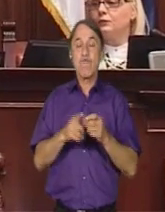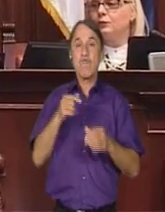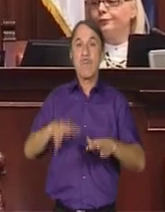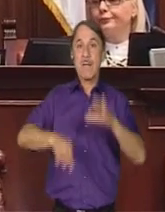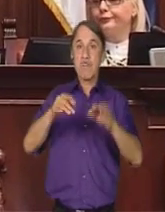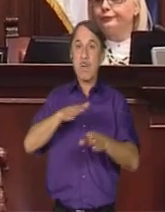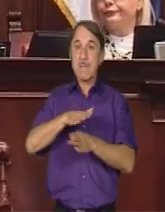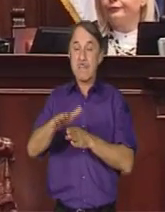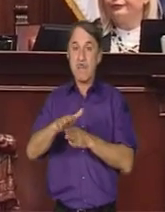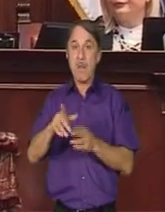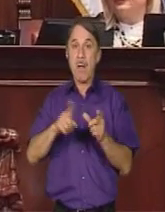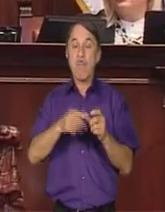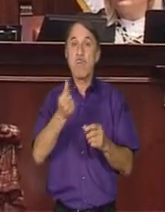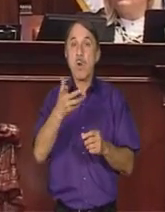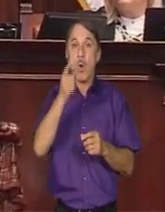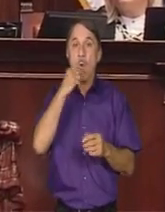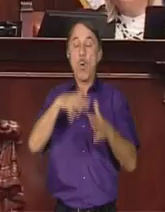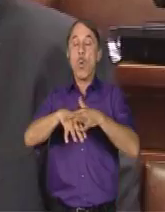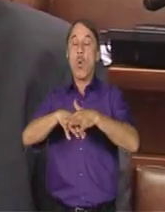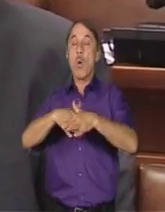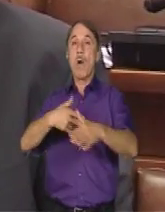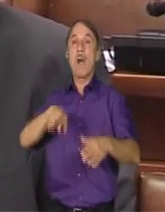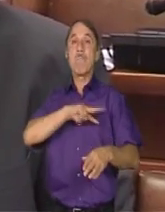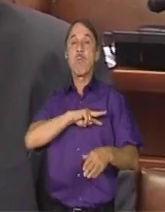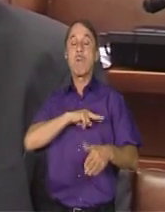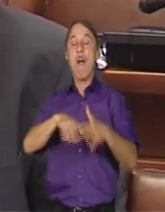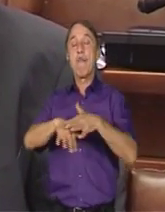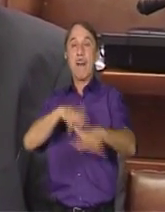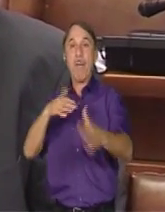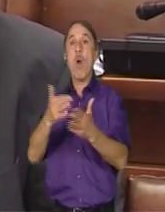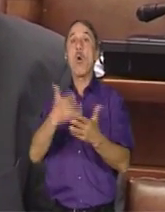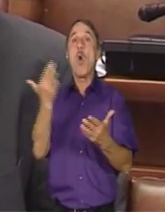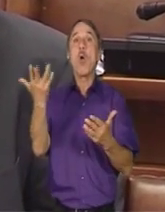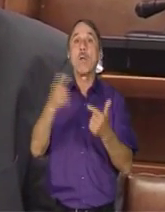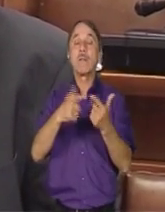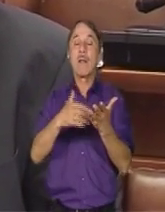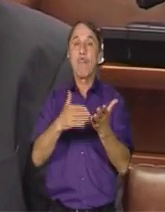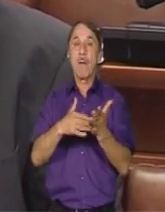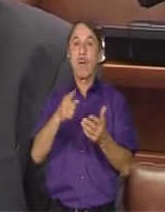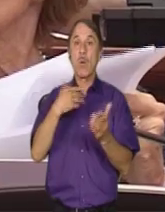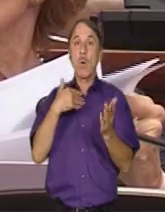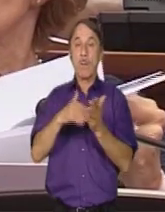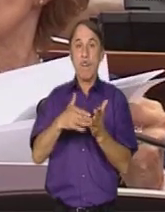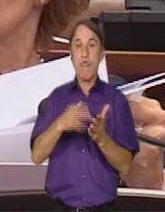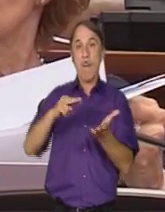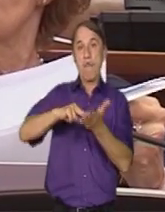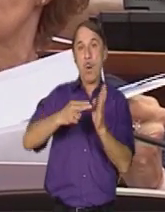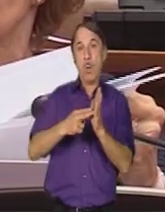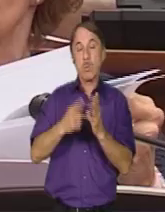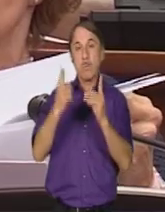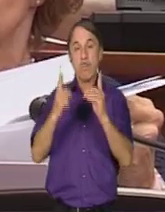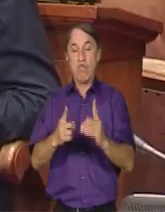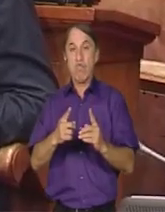aktuelnim polemikama o izbornom sistemu i broju poslanika u Republičkom parlamentu, ključno je, zaključio Obradović, napraviti